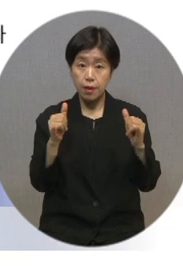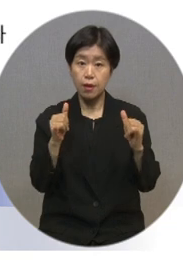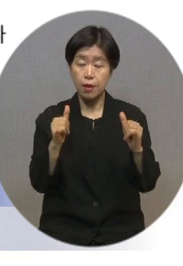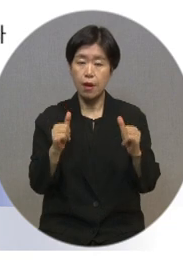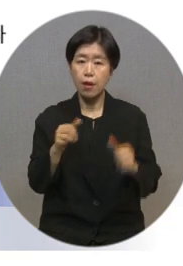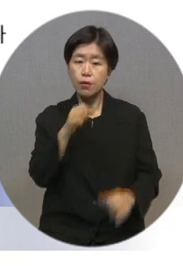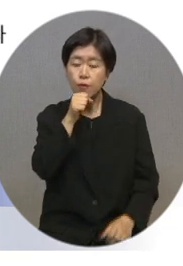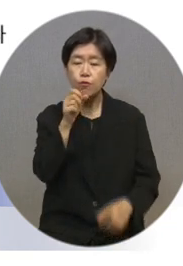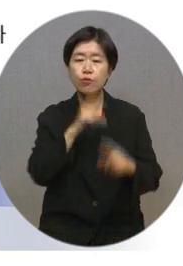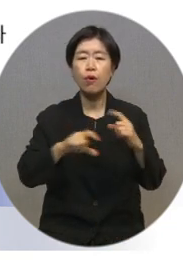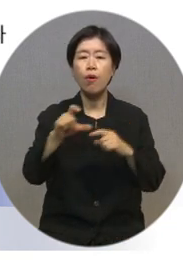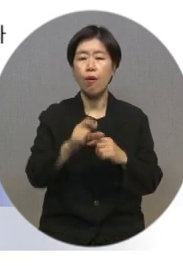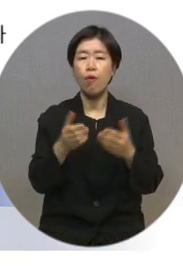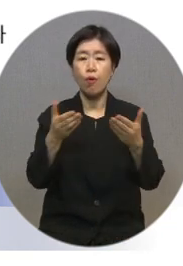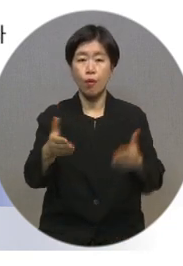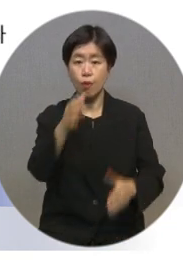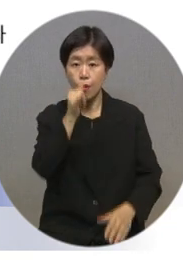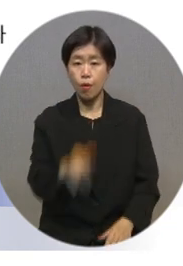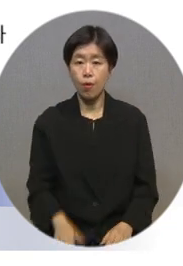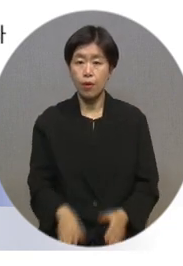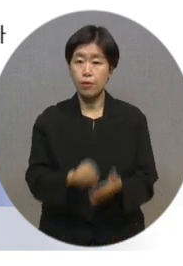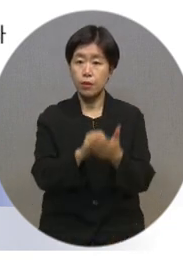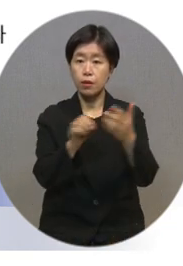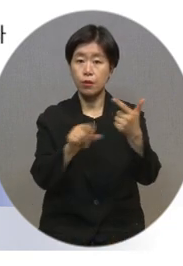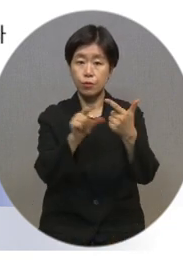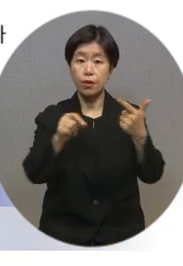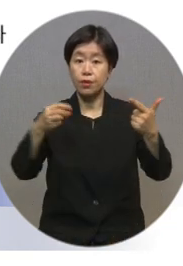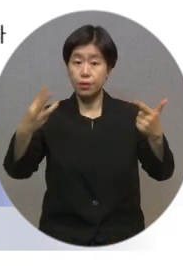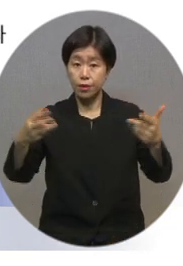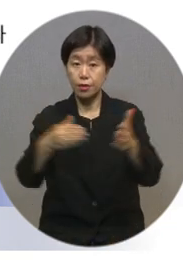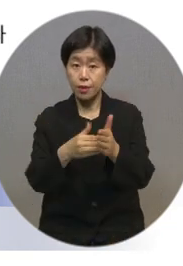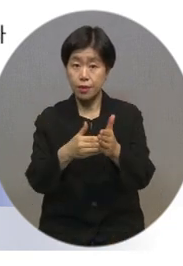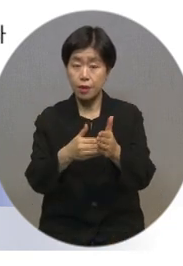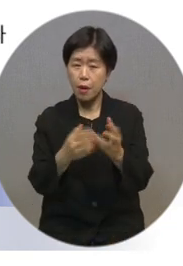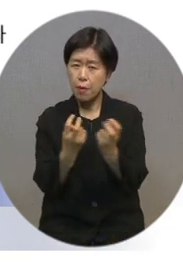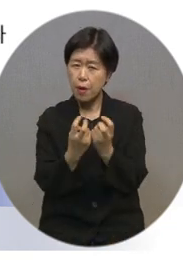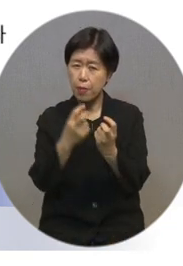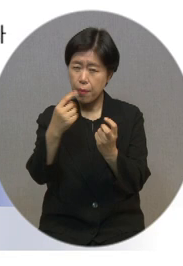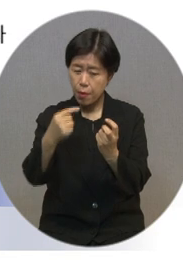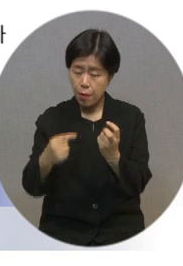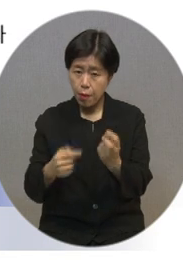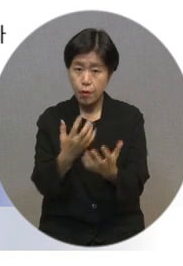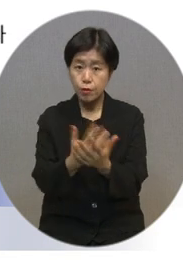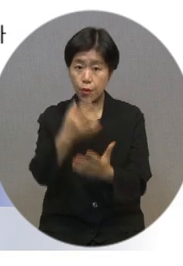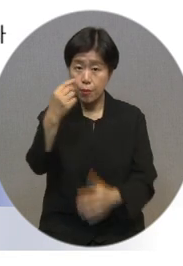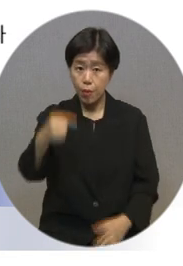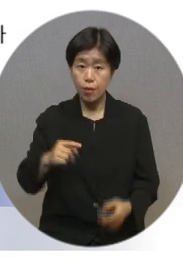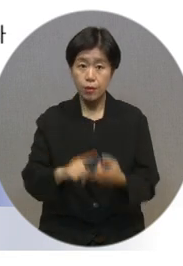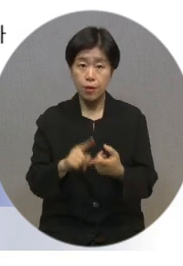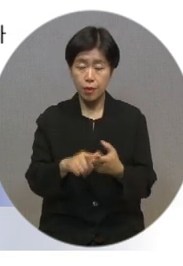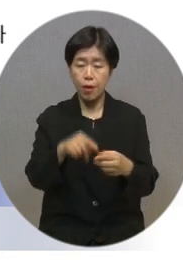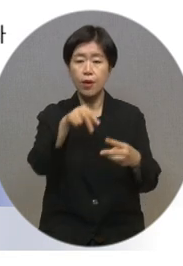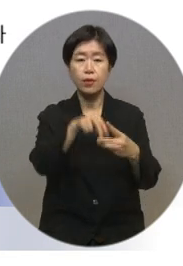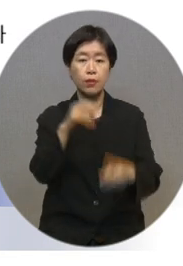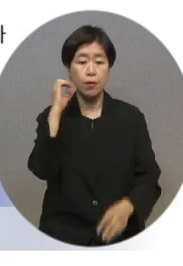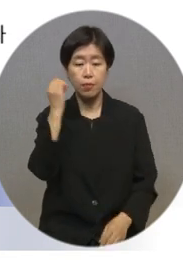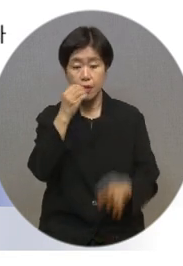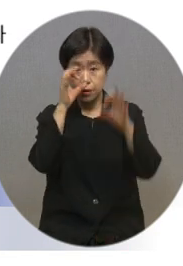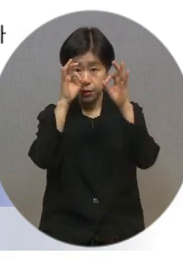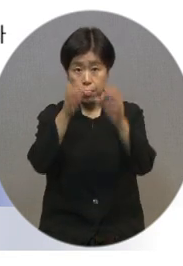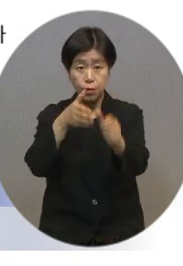하네요 신청 기간은 오는 6월 3일까지 신청 방법과 제출 서류는 센터 홈페이지에서 확인할